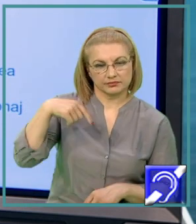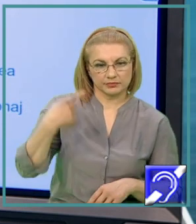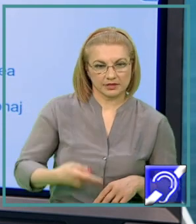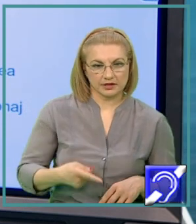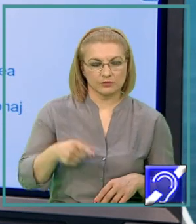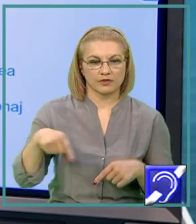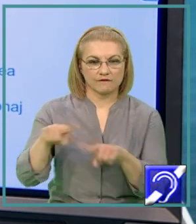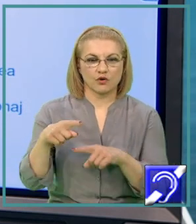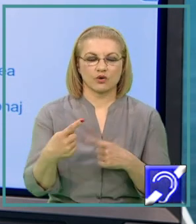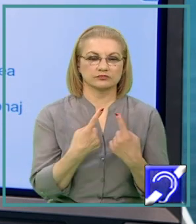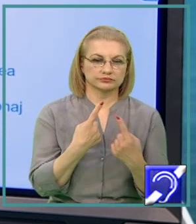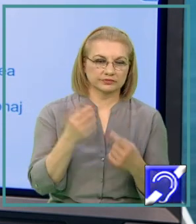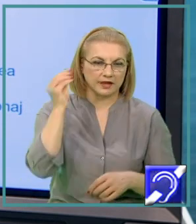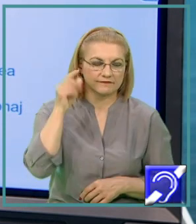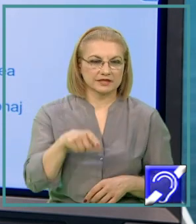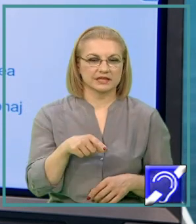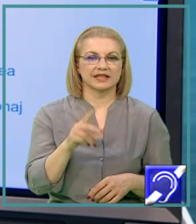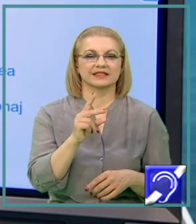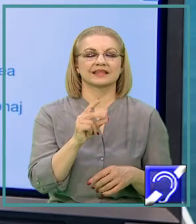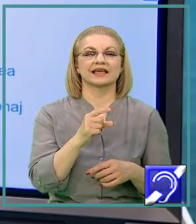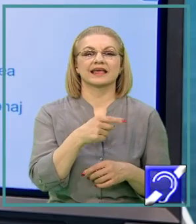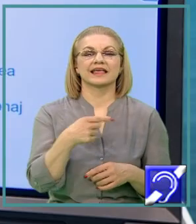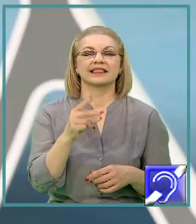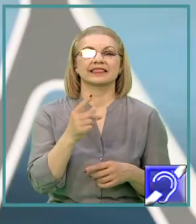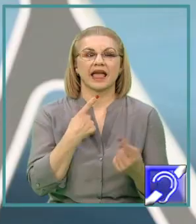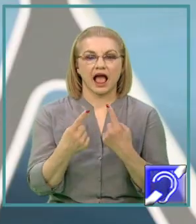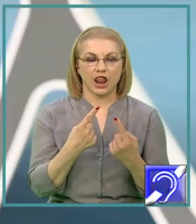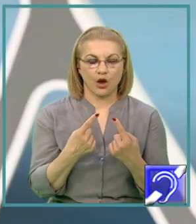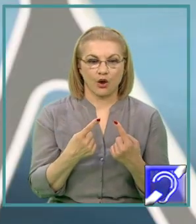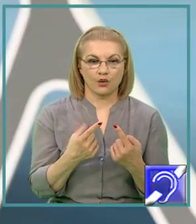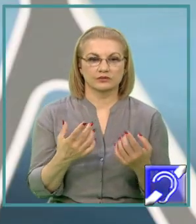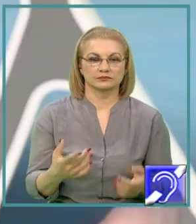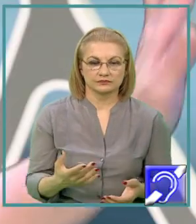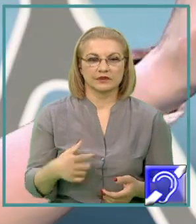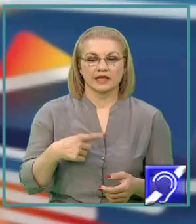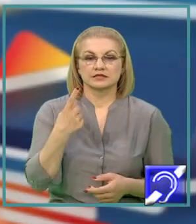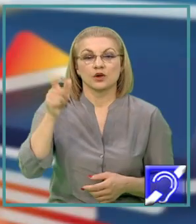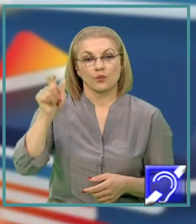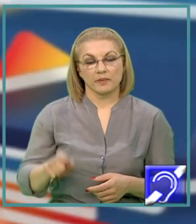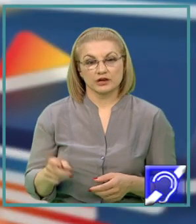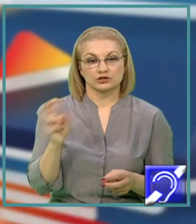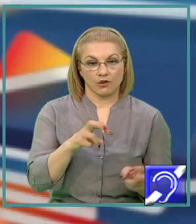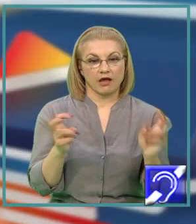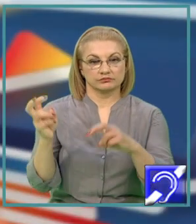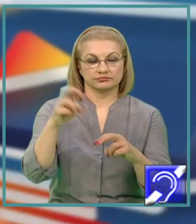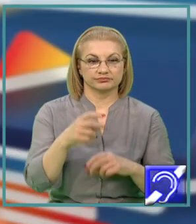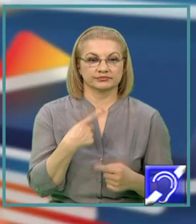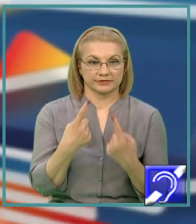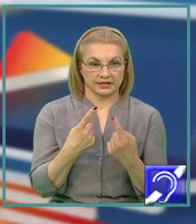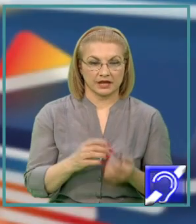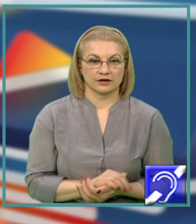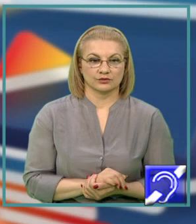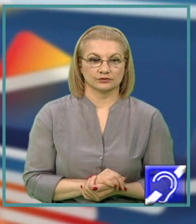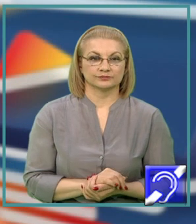studiat dialogul ca mod de expunere, este fiecare intervenție a unui personaj în cazul nostru. Elementele de compoziție